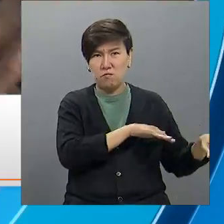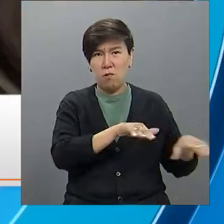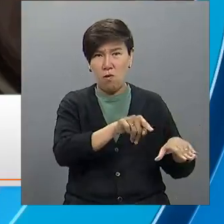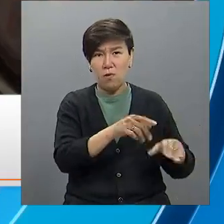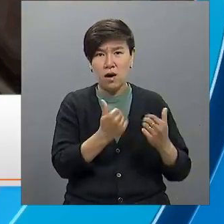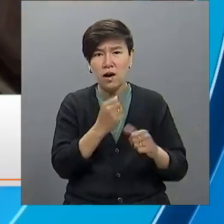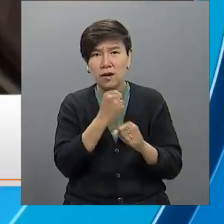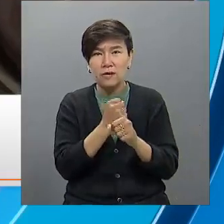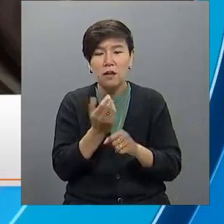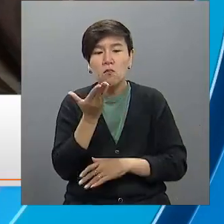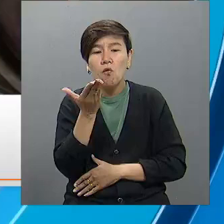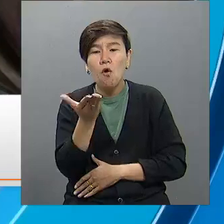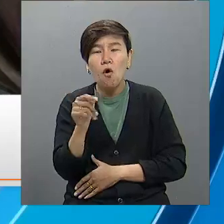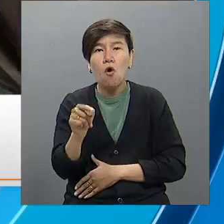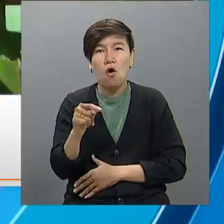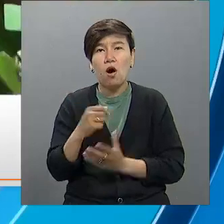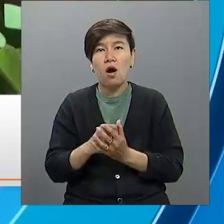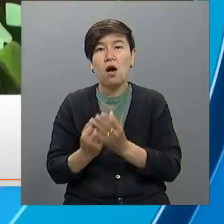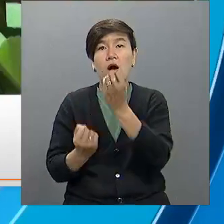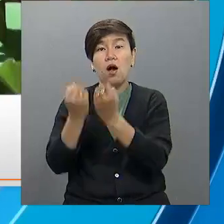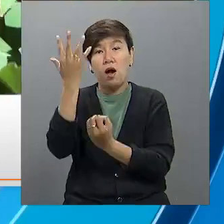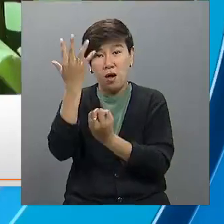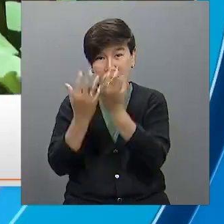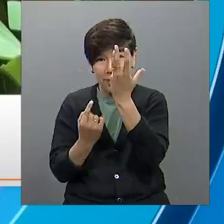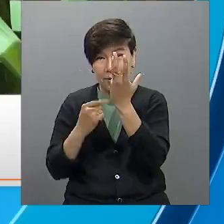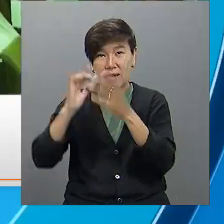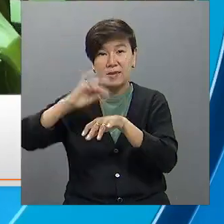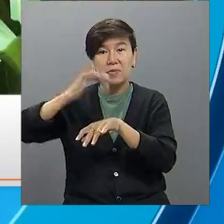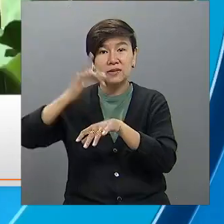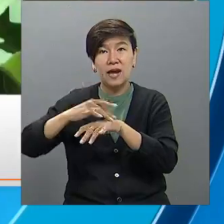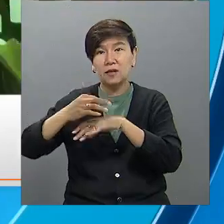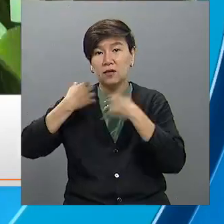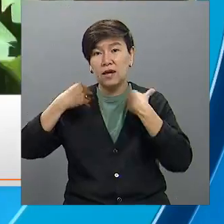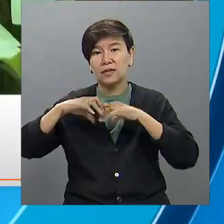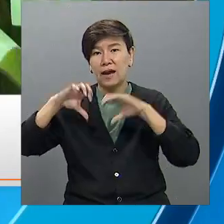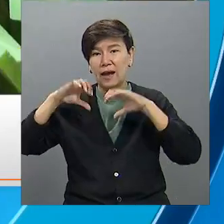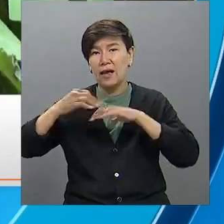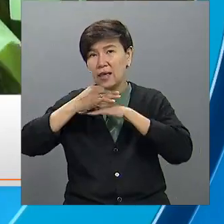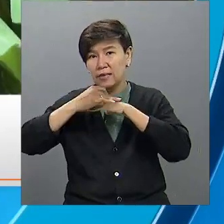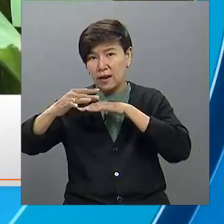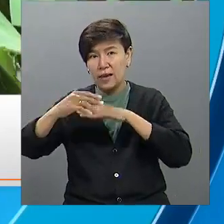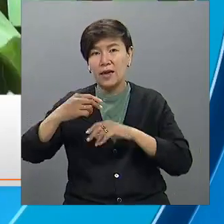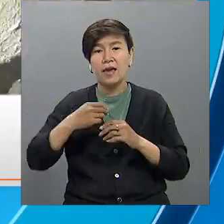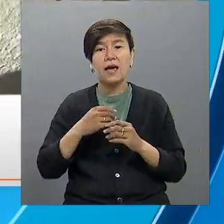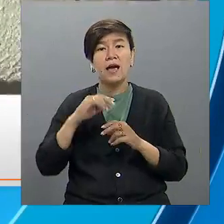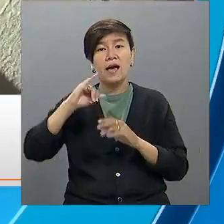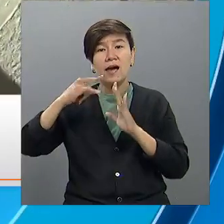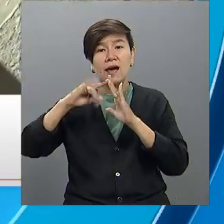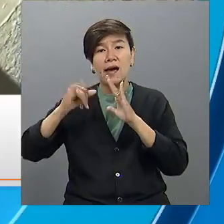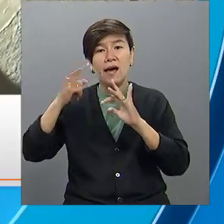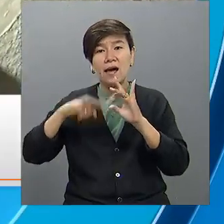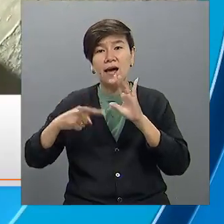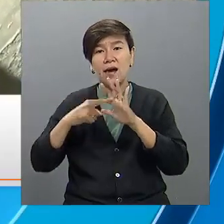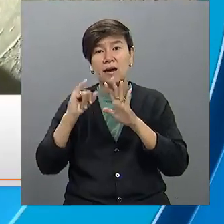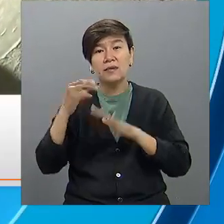ที่กับกรมอุทยานหาดเจ้าไหมนะครับเนื่องจากว่าหัวงานก่อสร้างอ่างเก็บน้ำนี่ครับ ู่ในเขตอุทยานหาดเจ้าไหมเราได้ขออนุญาตใช้พื้น